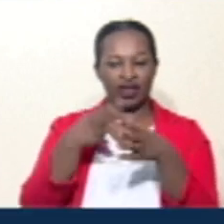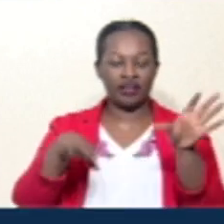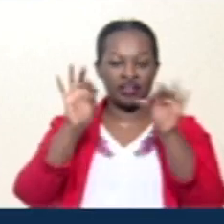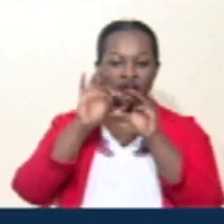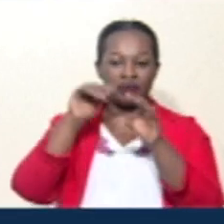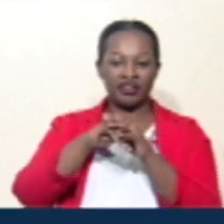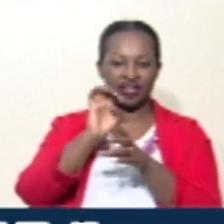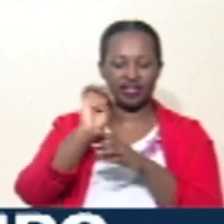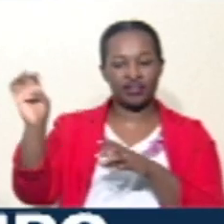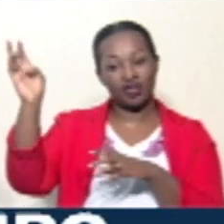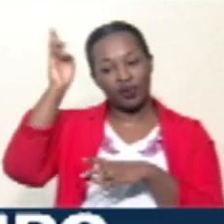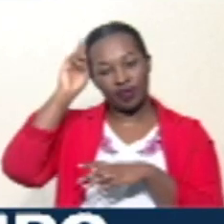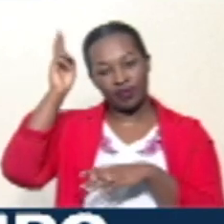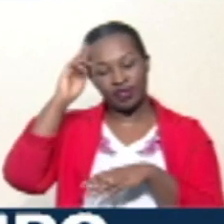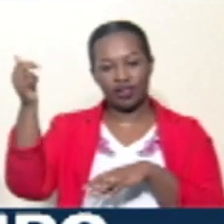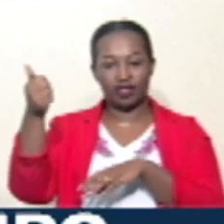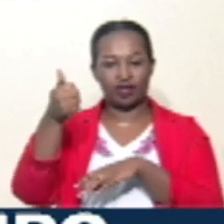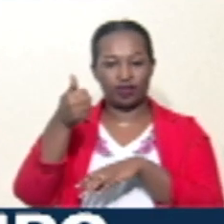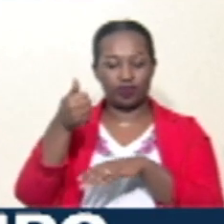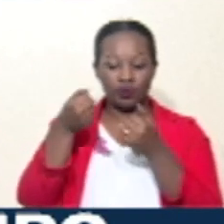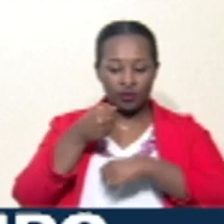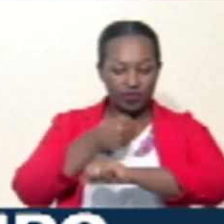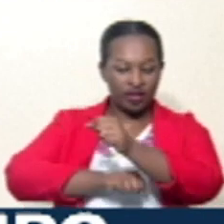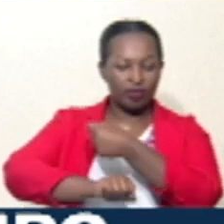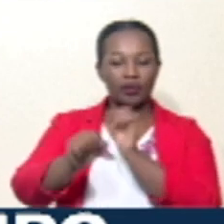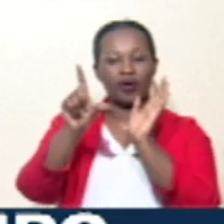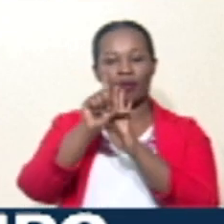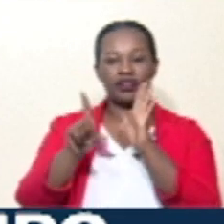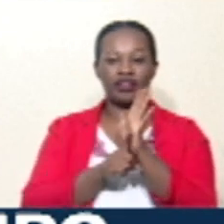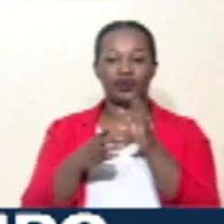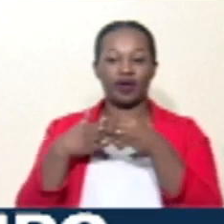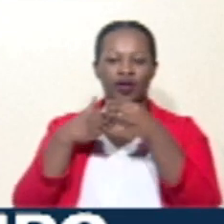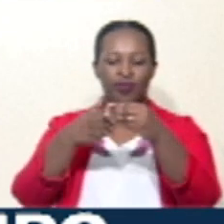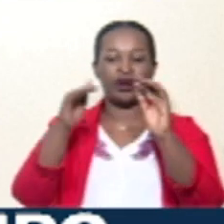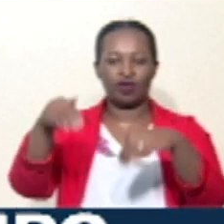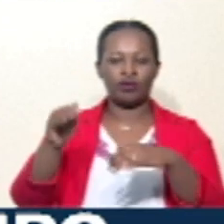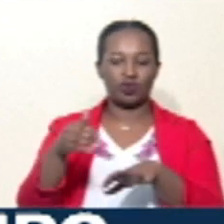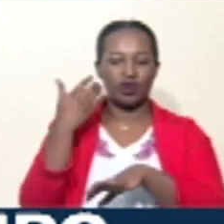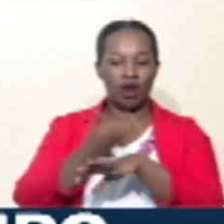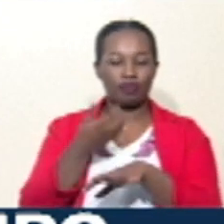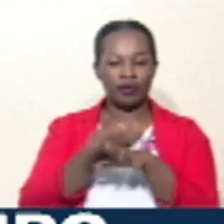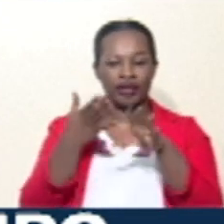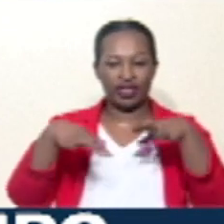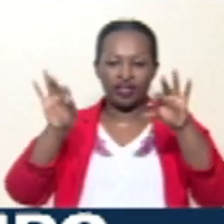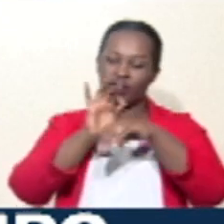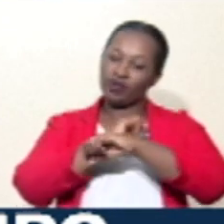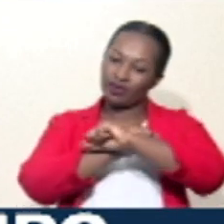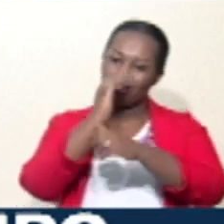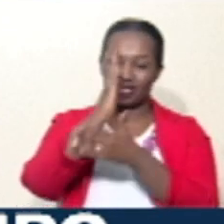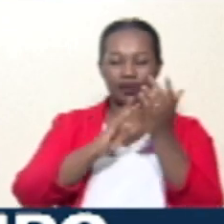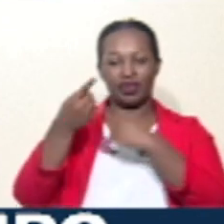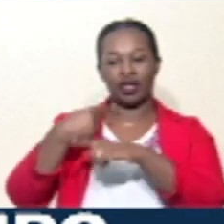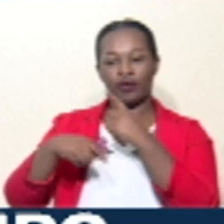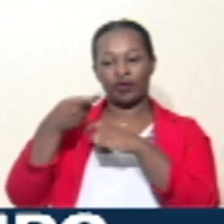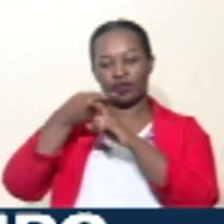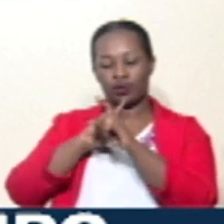y'Uburasirazuba n'uwibutsa ishyirwa mu bikorwa ry'amabwiriza agenga ubucukuzi bw'amabuye y'agaciro kugira ngo hirindwe zimwe mu ngaruka ziterwa